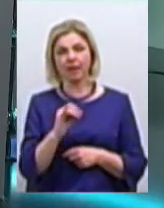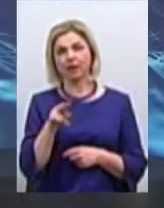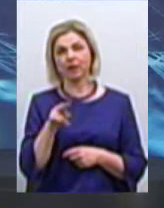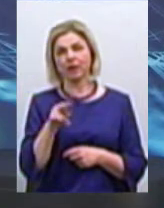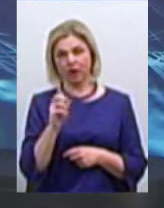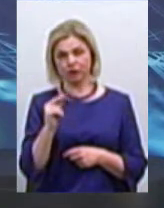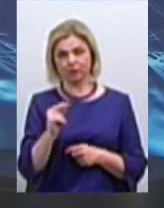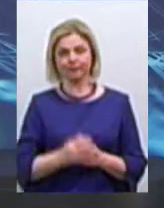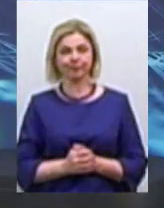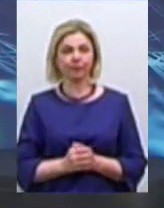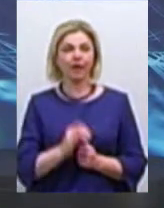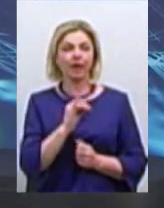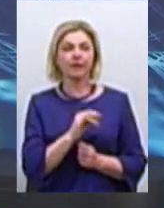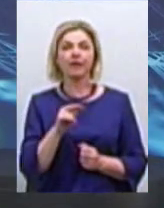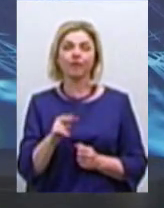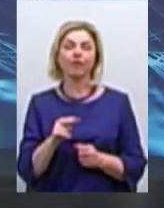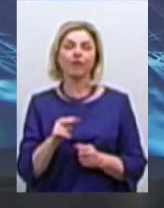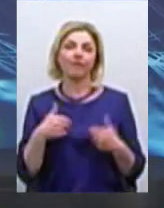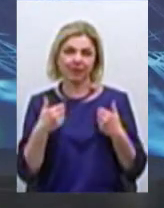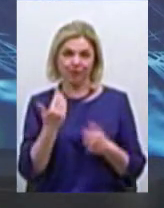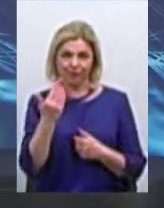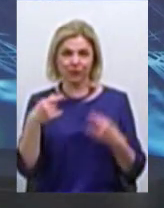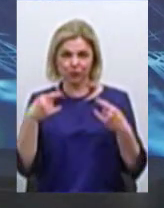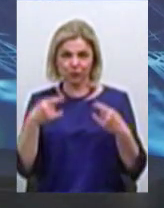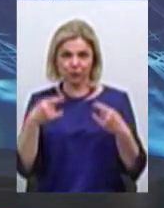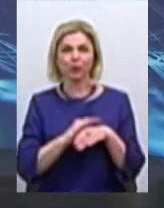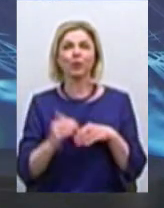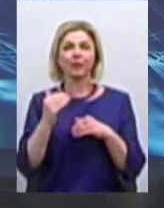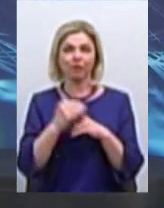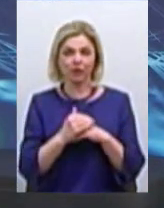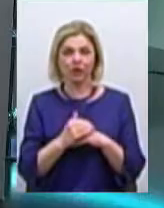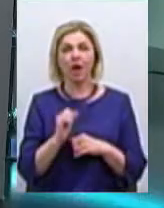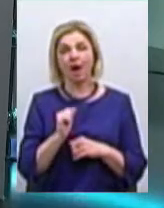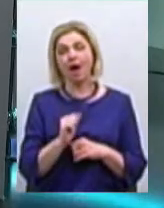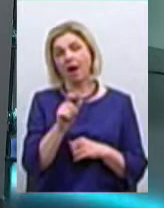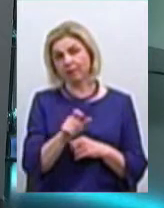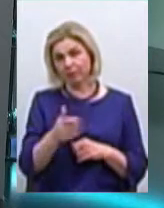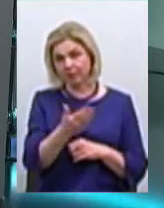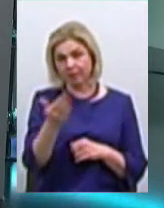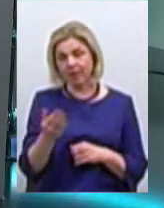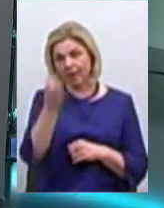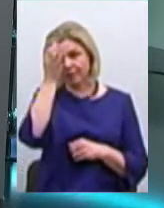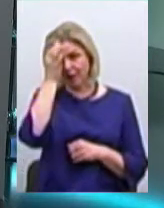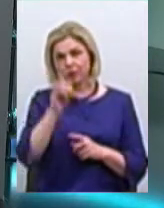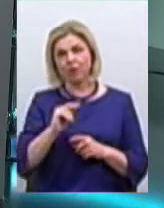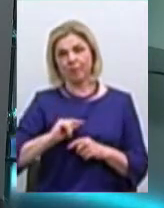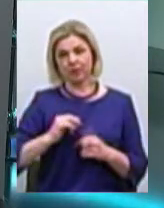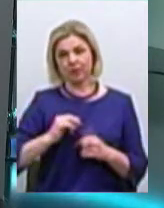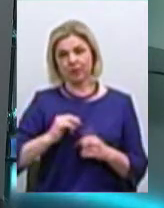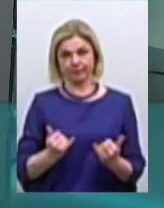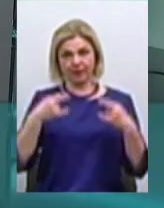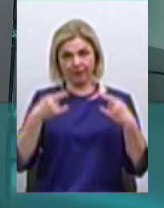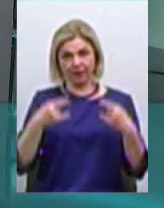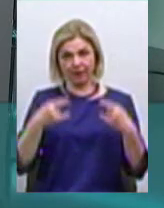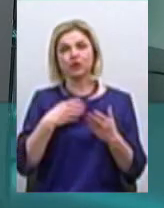Дергач. Інна Едмундовна, я вас вітаю в нашій студії. Добрий вечір. Добрий вечір. А глядачам я нагадую, що ми працюємо в прямому ефірі, і свої запитання